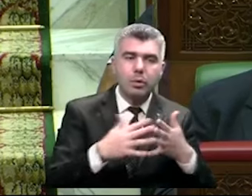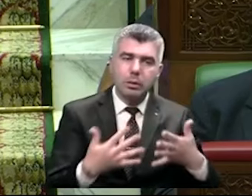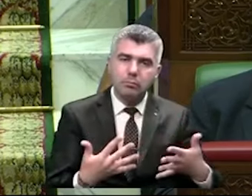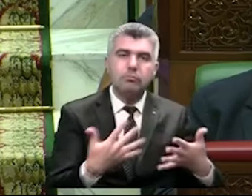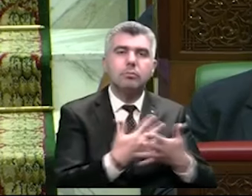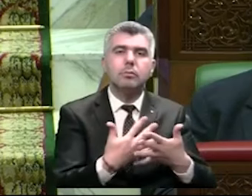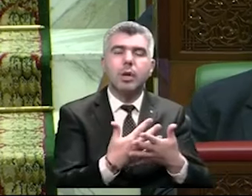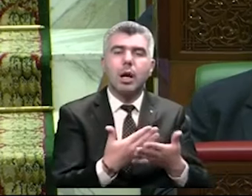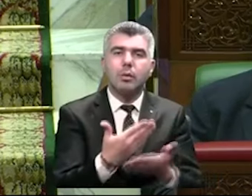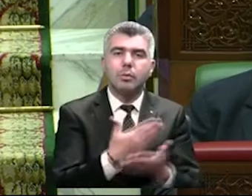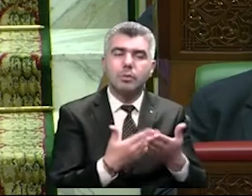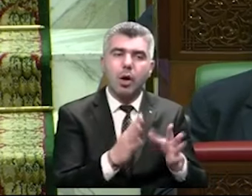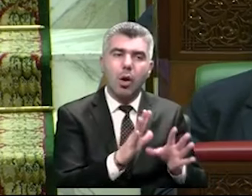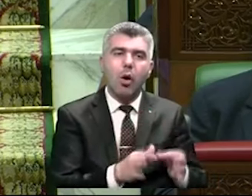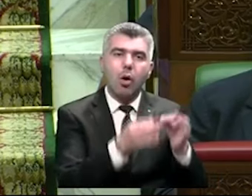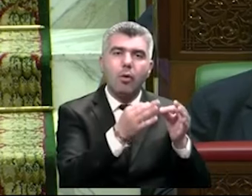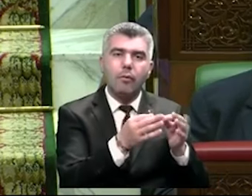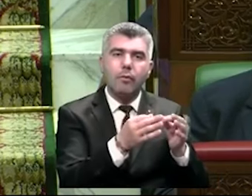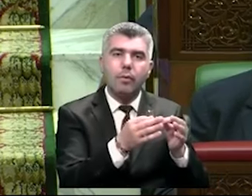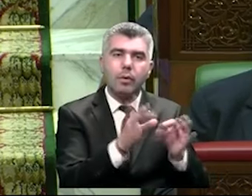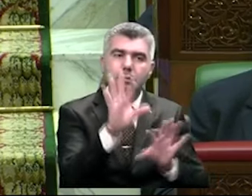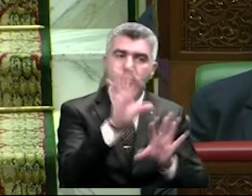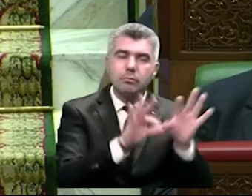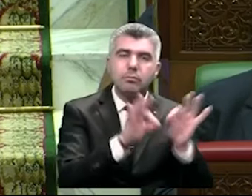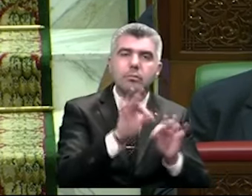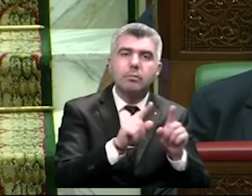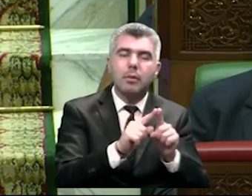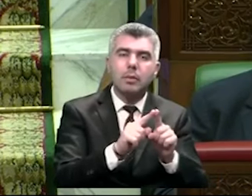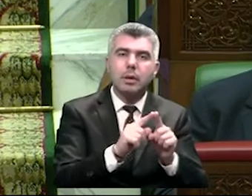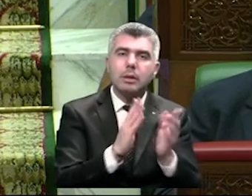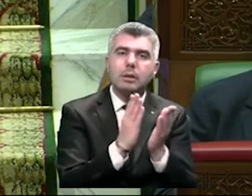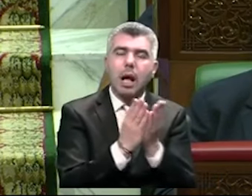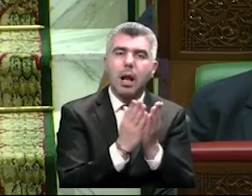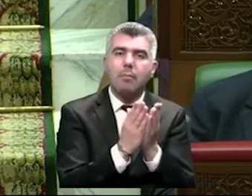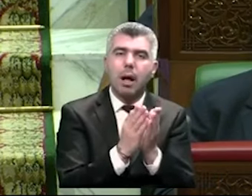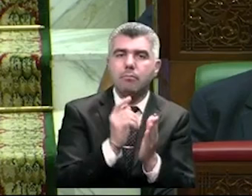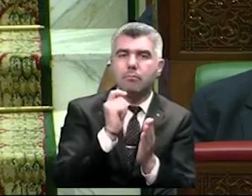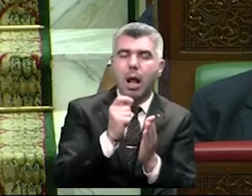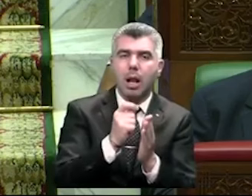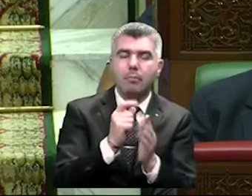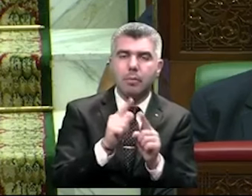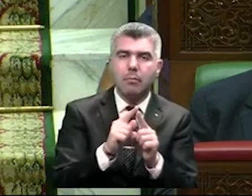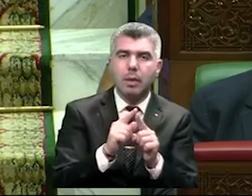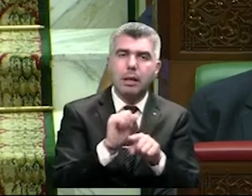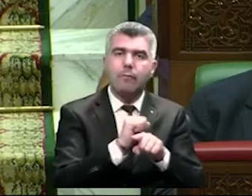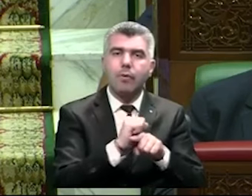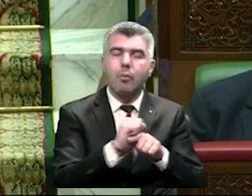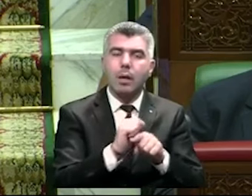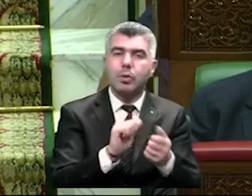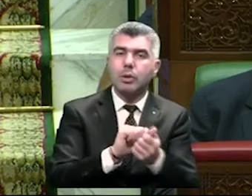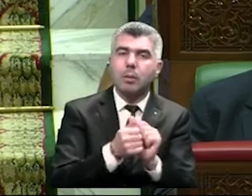الواعده من بيت طلبه الجامعات وتكوينها الى جانب التكوين العلمي تكوينا